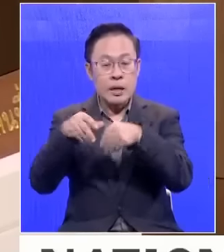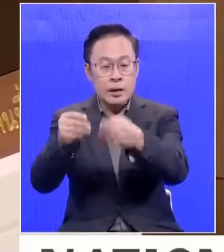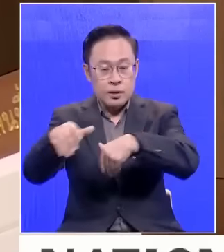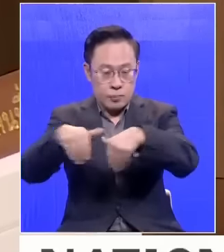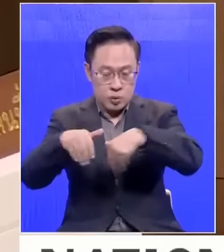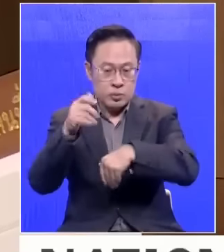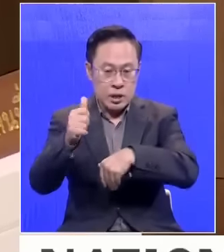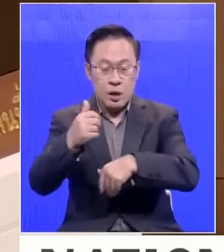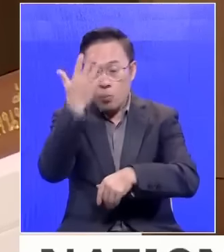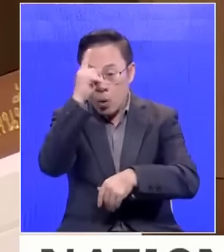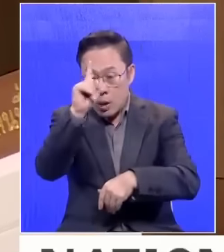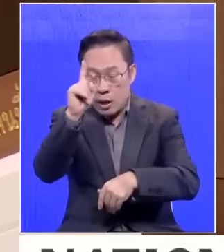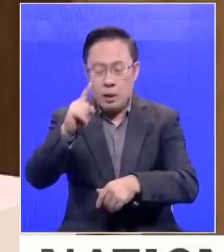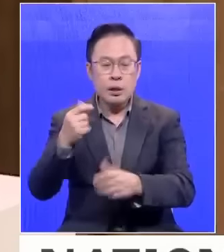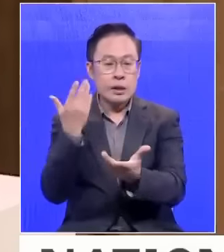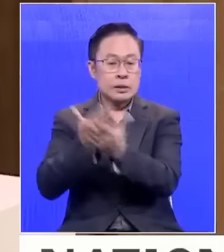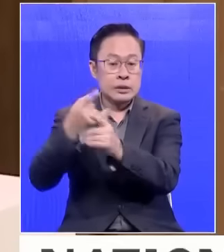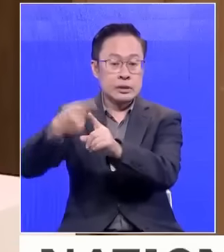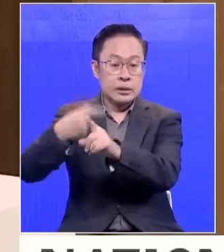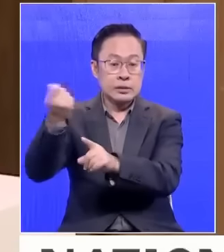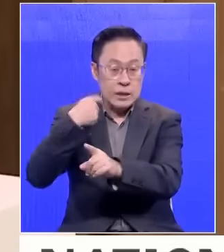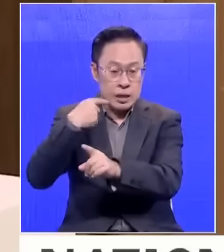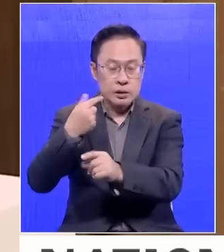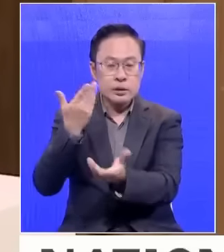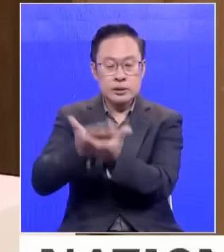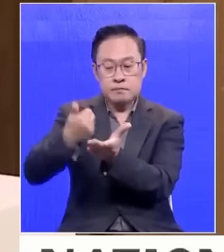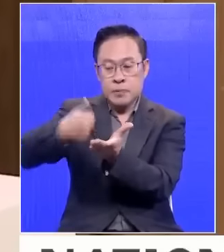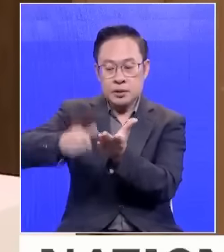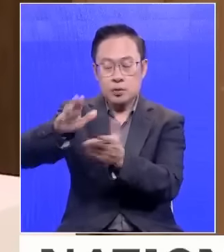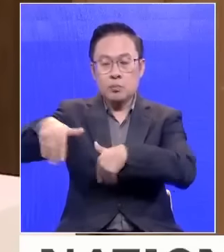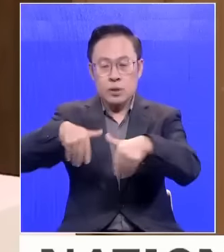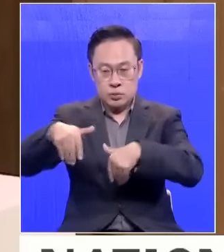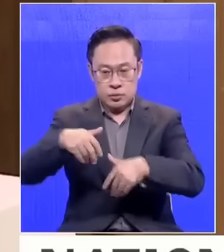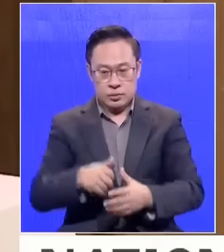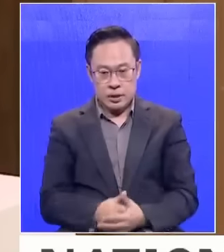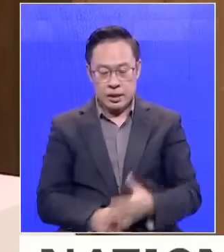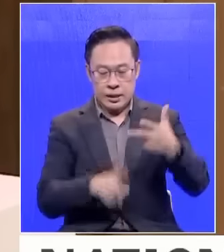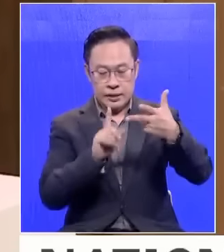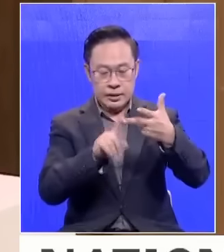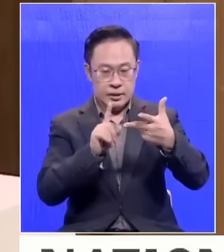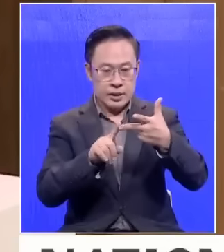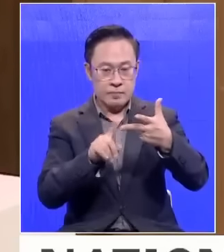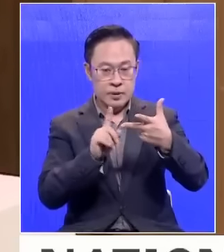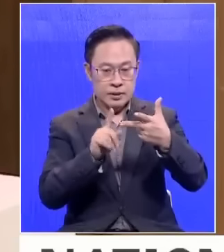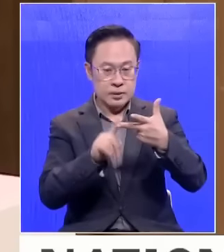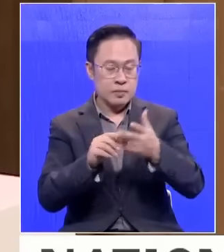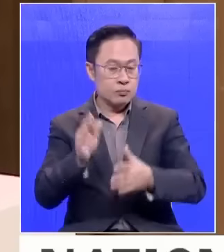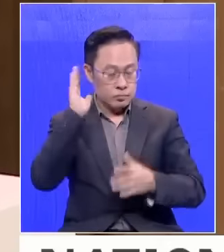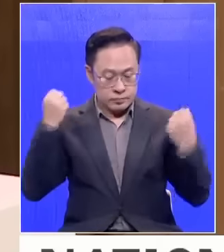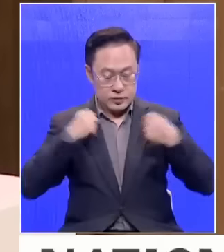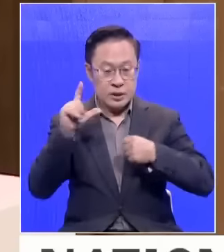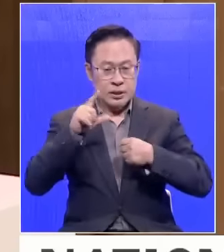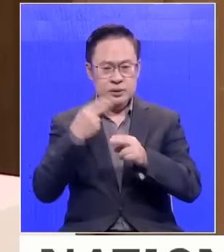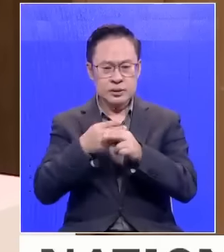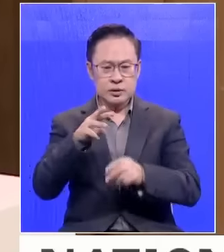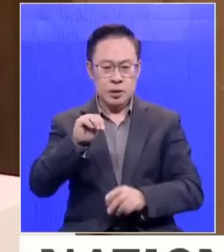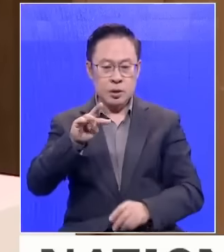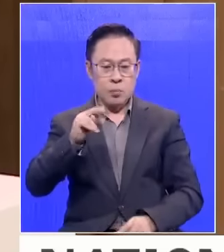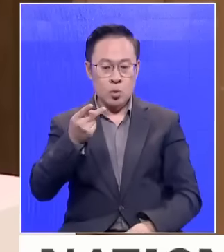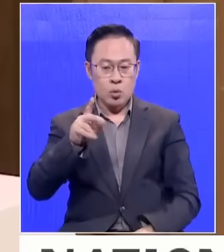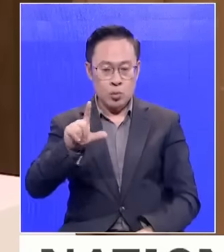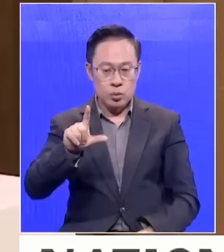จ่ายภาษีเป็นเงินเดือนของเราได ้ผมอยากเห็นสังคมไทยอยากเห็นคนไทยเป็นหนึ่งเดียวกันเราเห็นต่างกัน